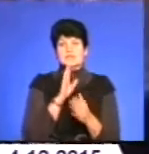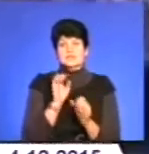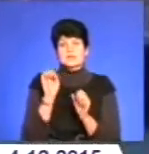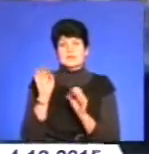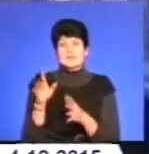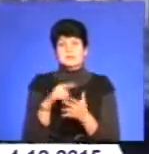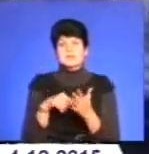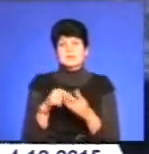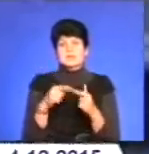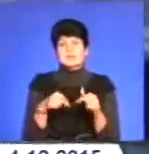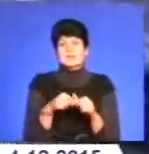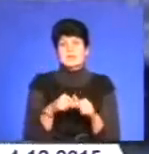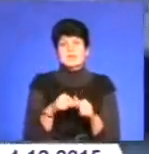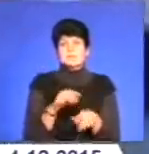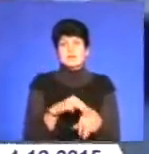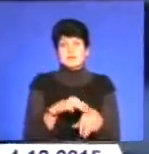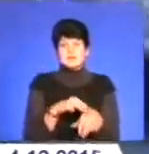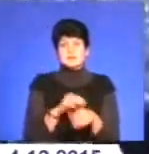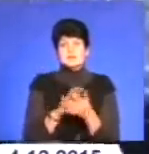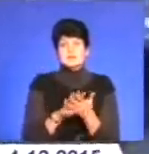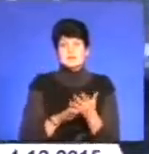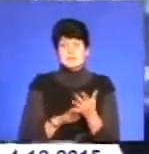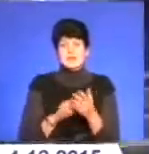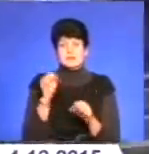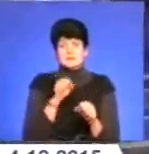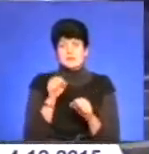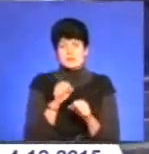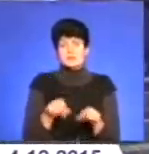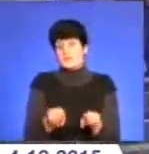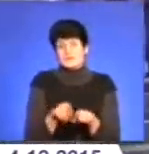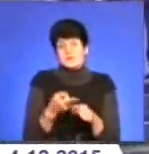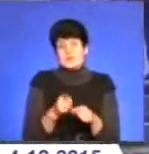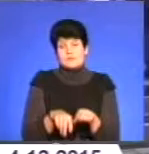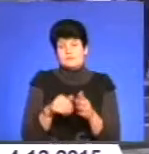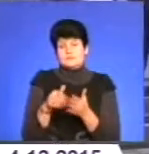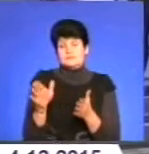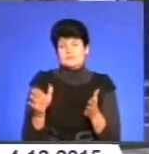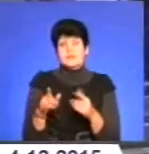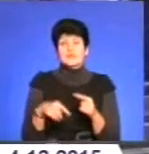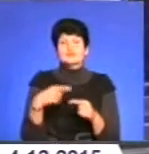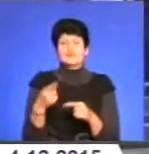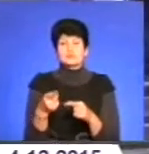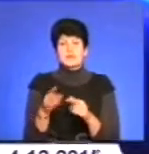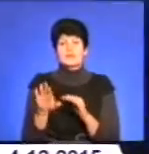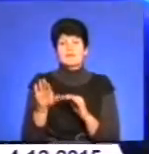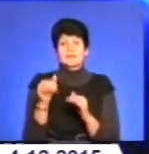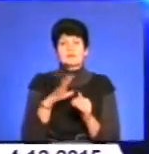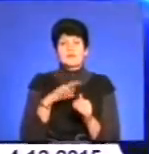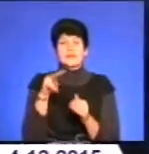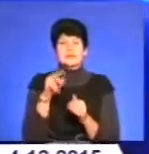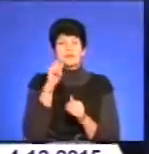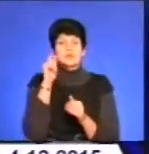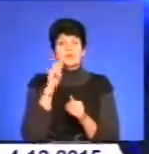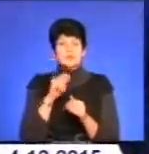до міськвідділу поліції писати заяву про побиття. Але і це робити вона не захотіла. Наступний виклик ГШР був на вулиці Лесі